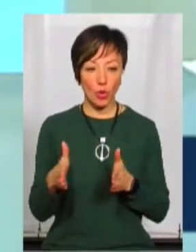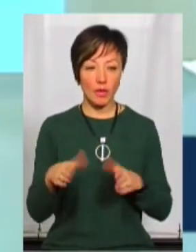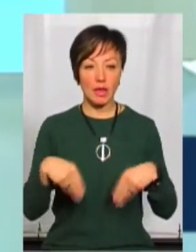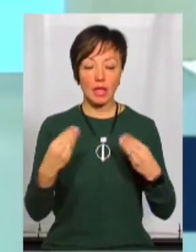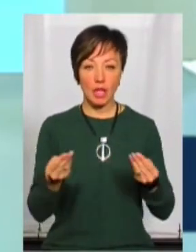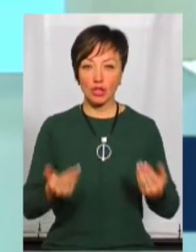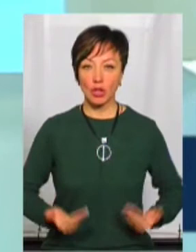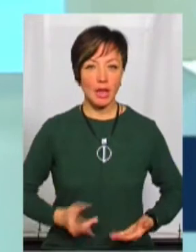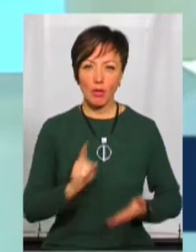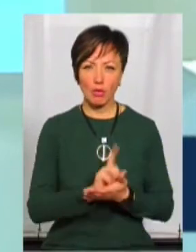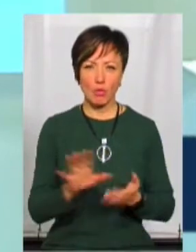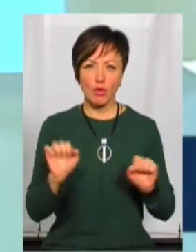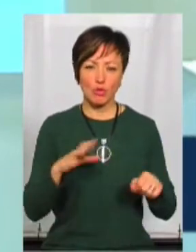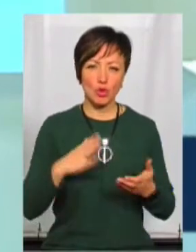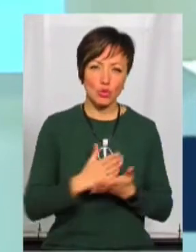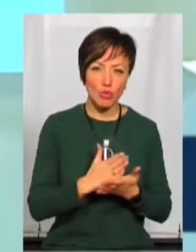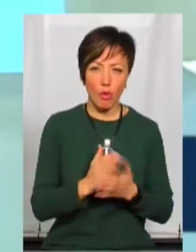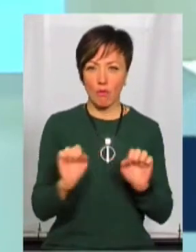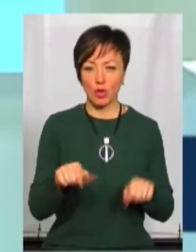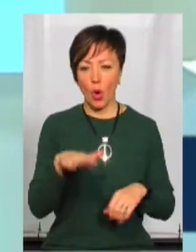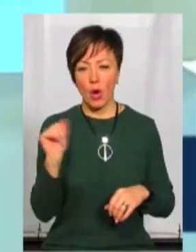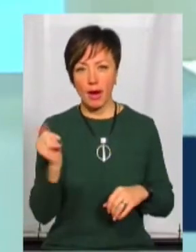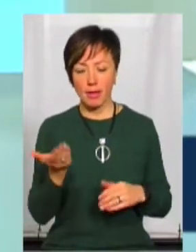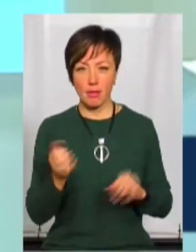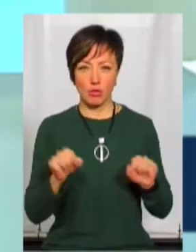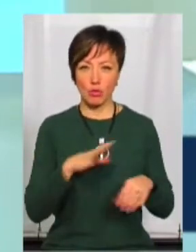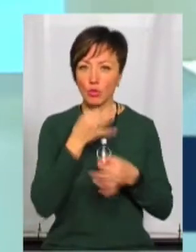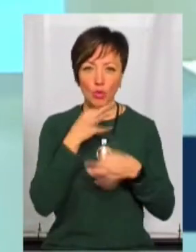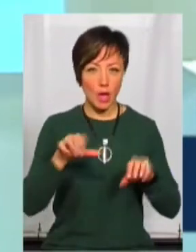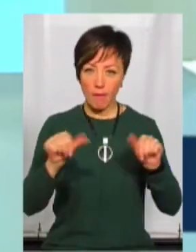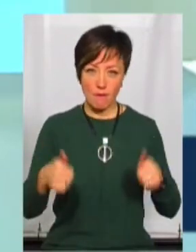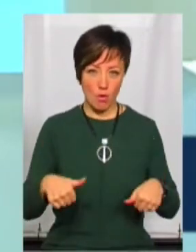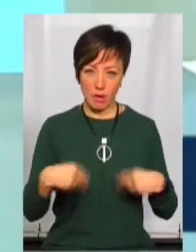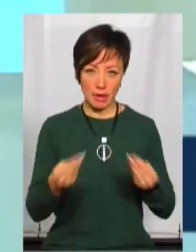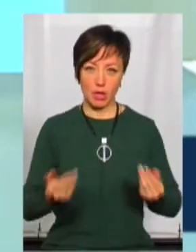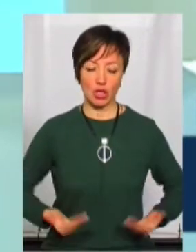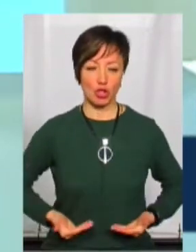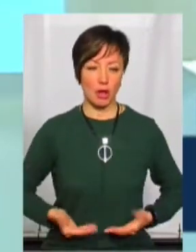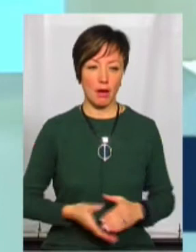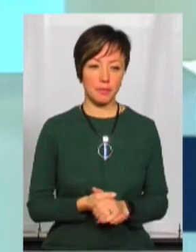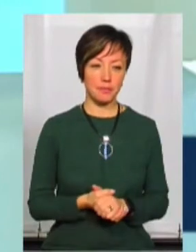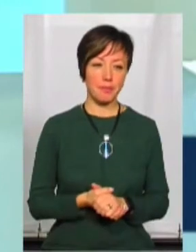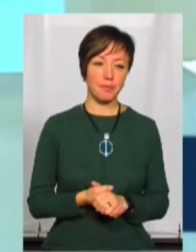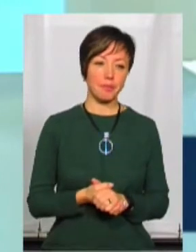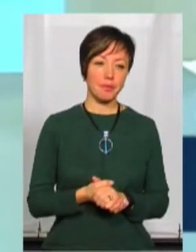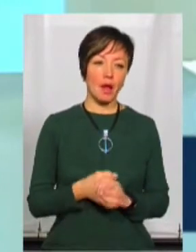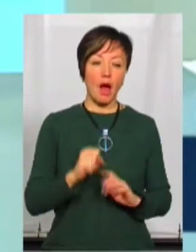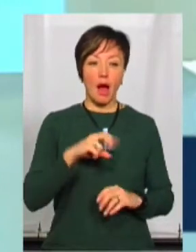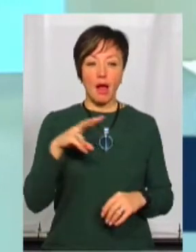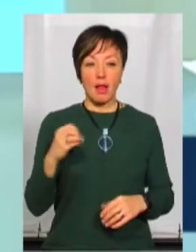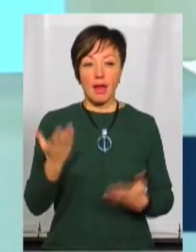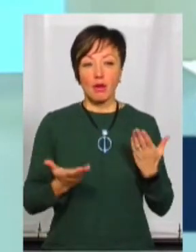надати житло. Це не обов'язково, це може бути службове, може бути оренда, може бути будь-яка форма надання цього житла. Але